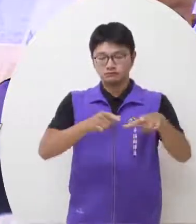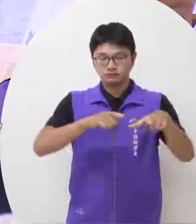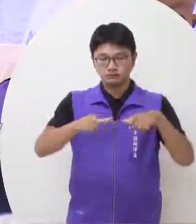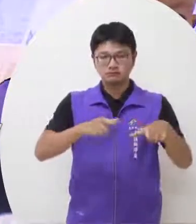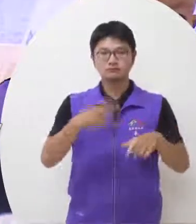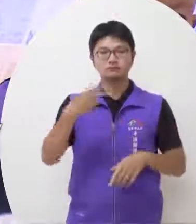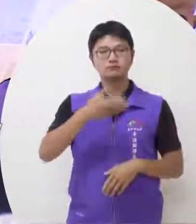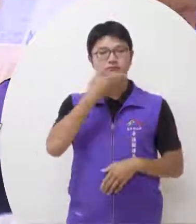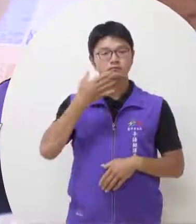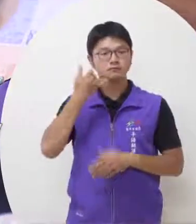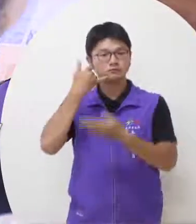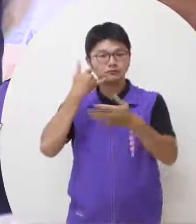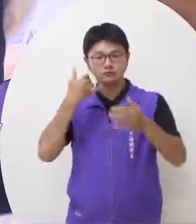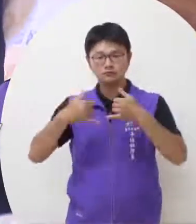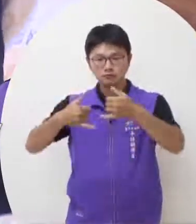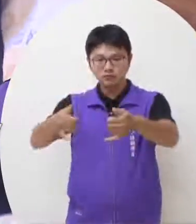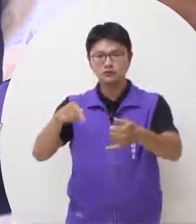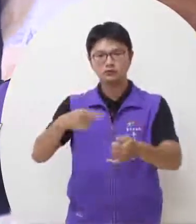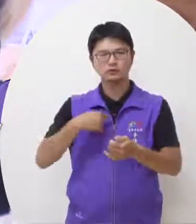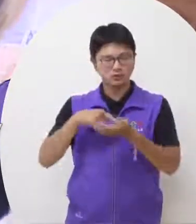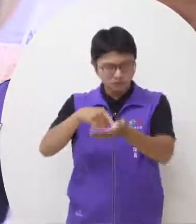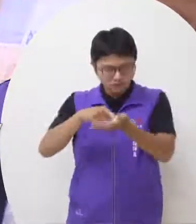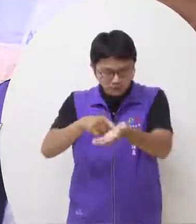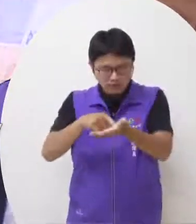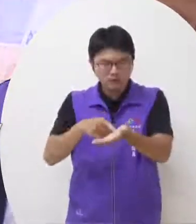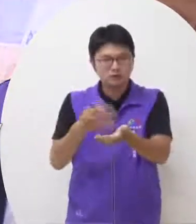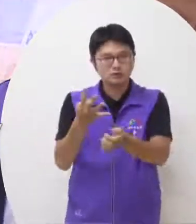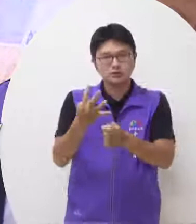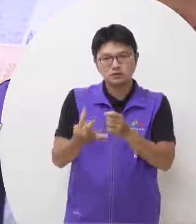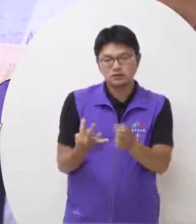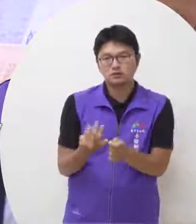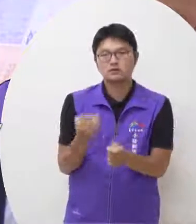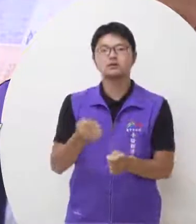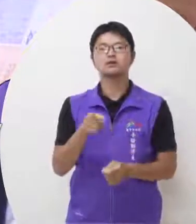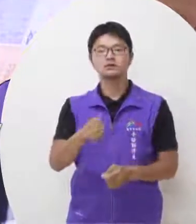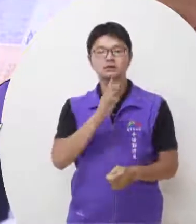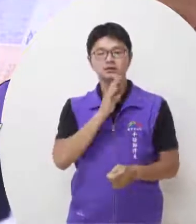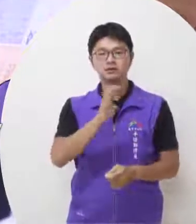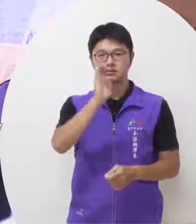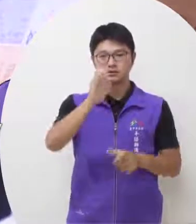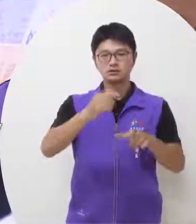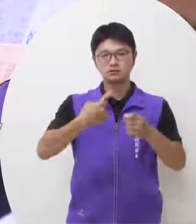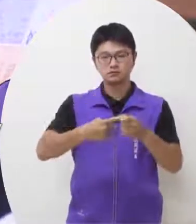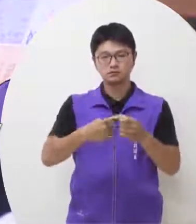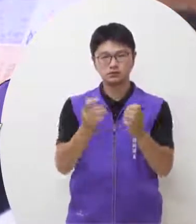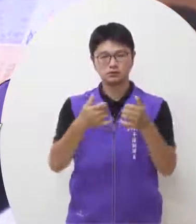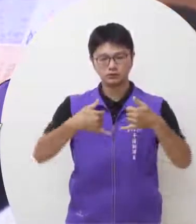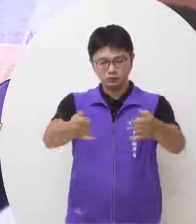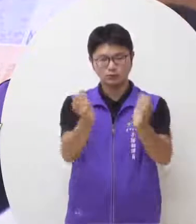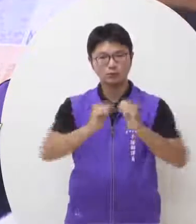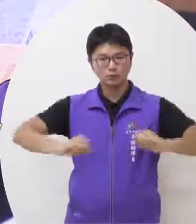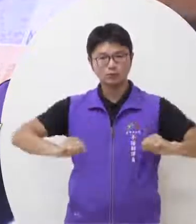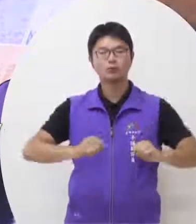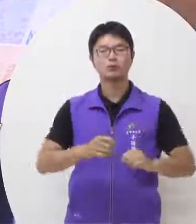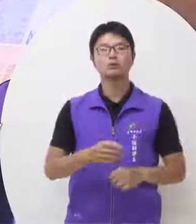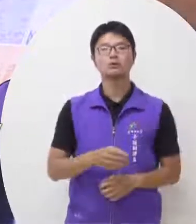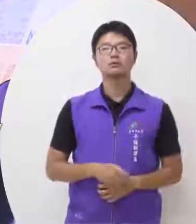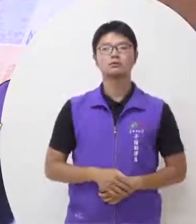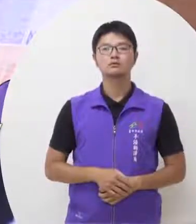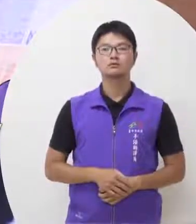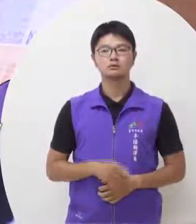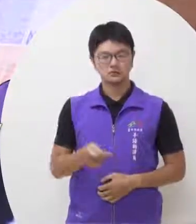海路，青海路我争取了好几年，因为它四十米的路很宽，所以那个耗资很